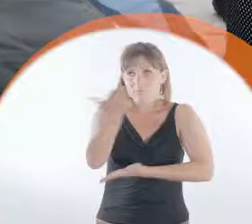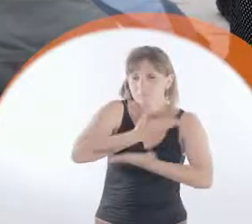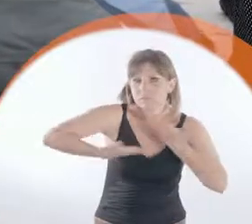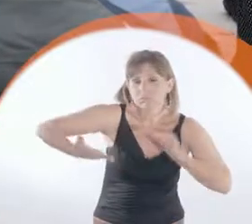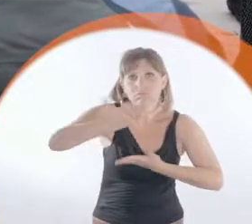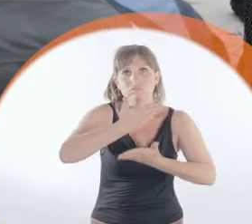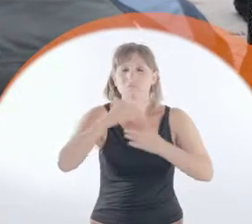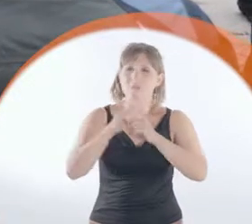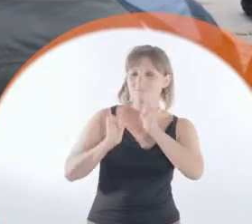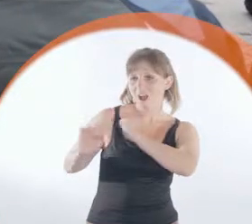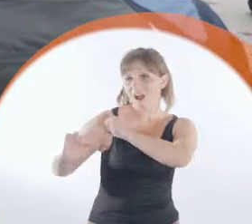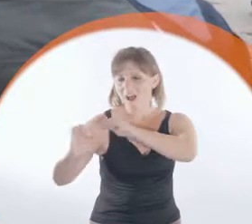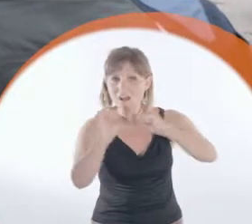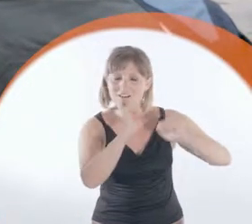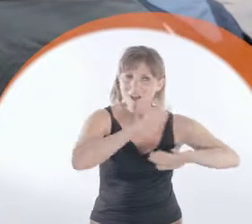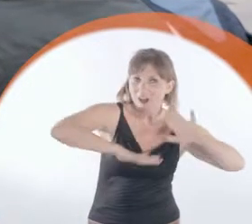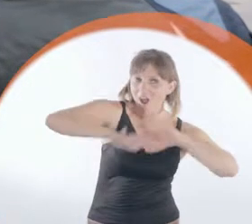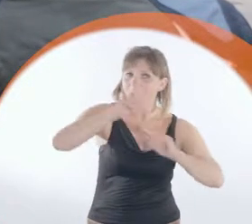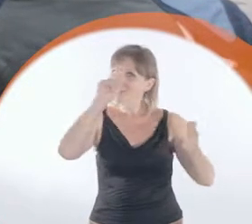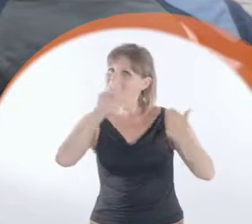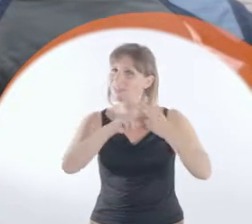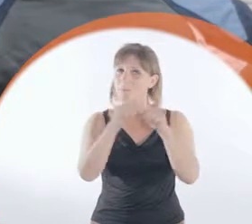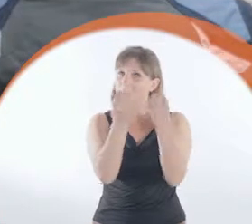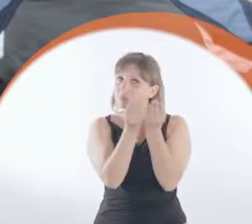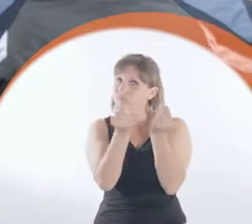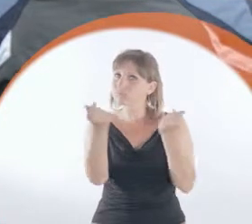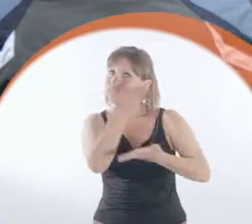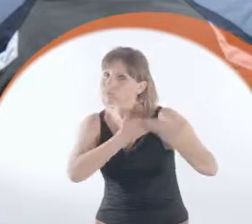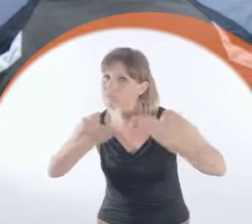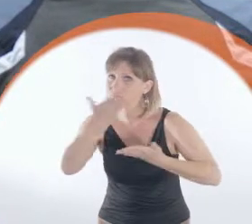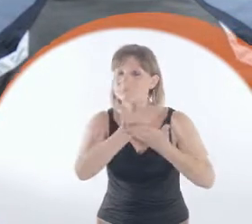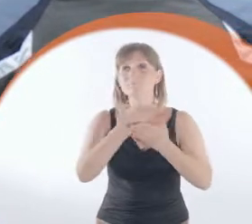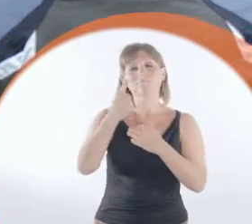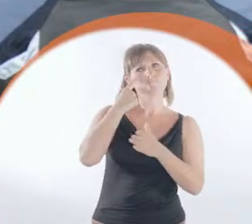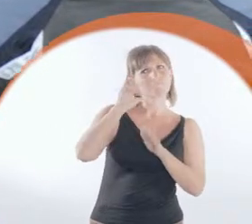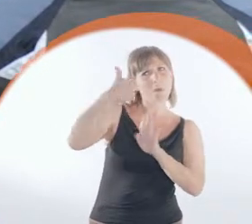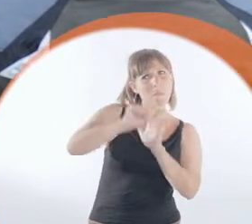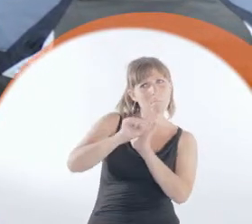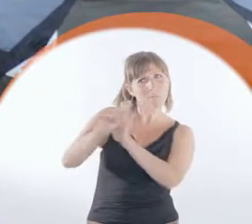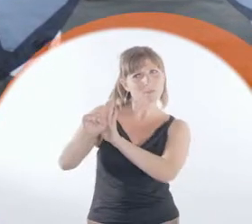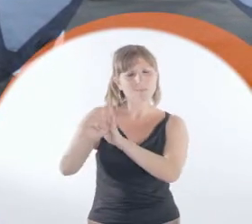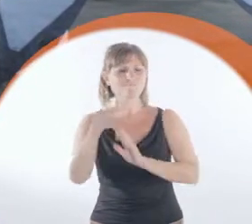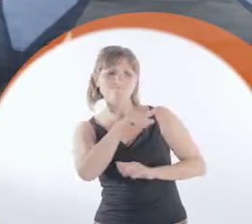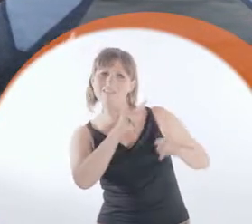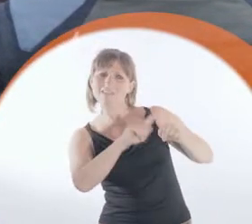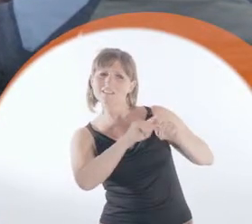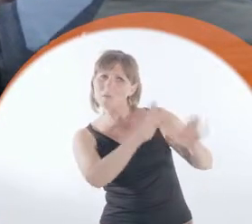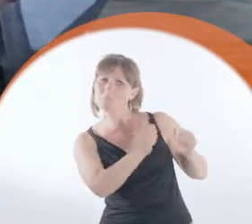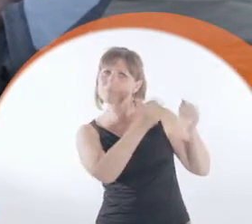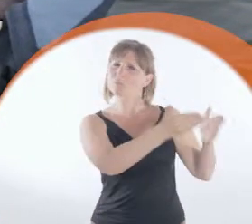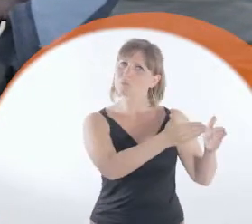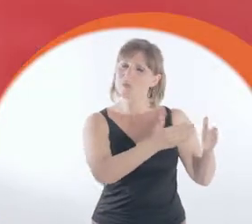naissent, les compromis se font, les sujets se décantent, on voit ce qui est essentiel et ce qui est